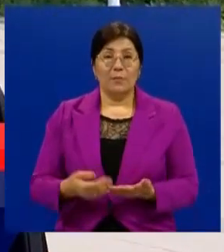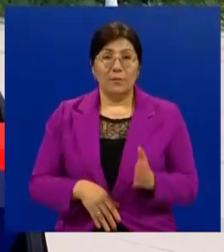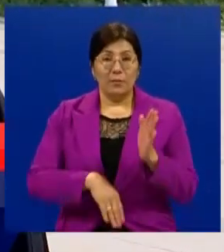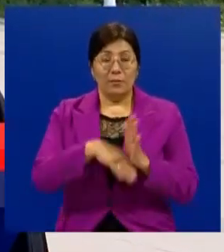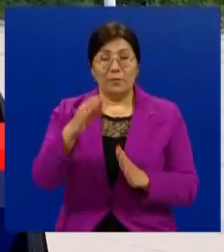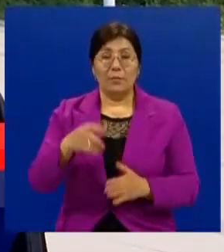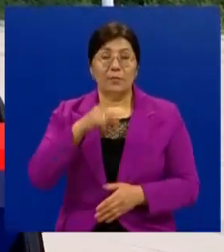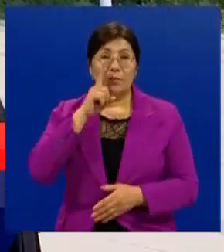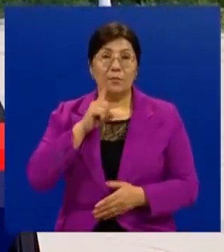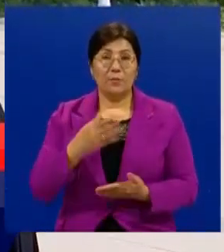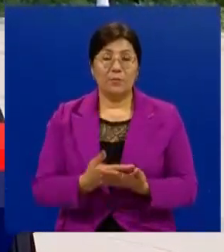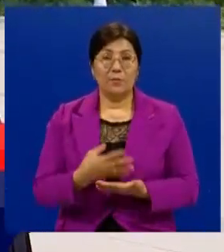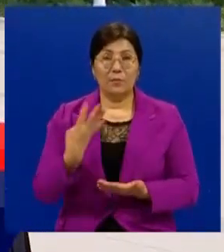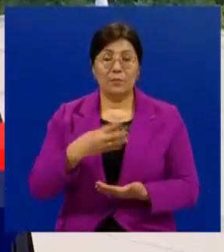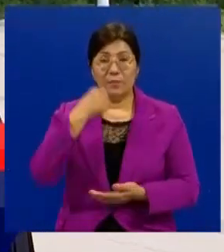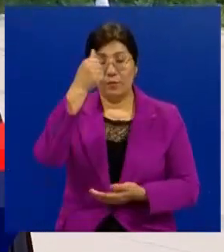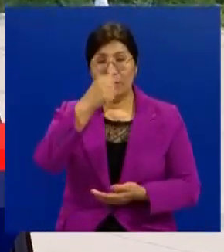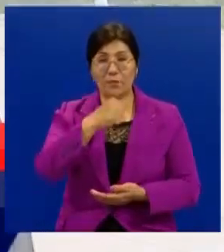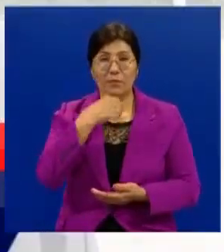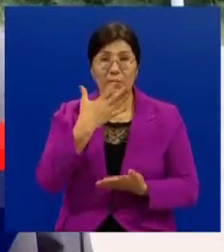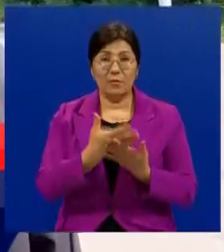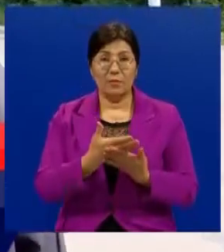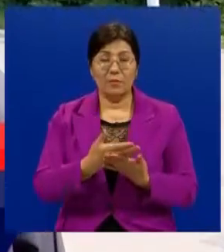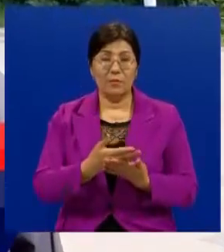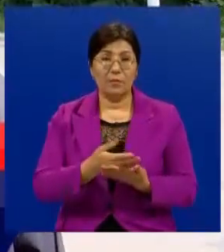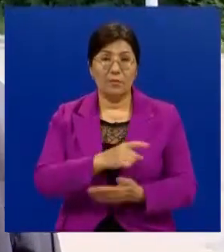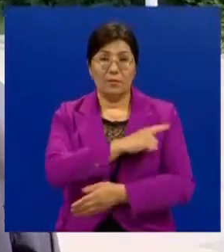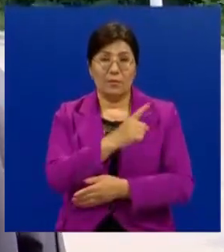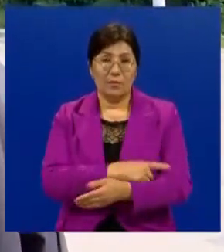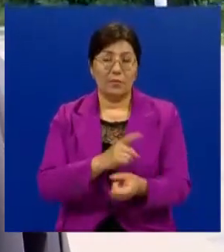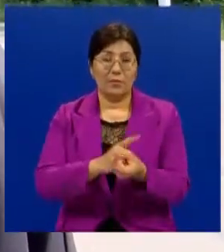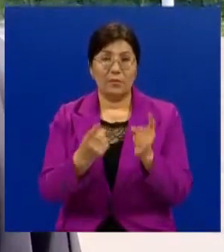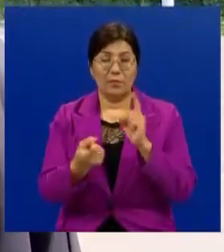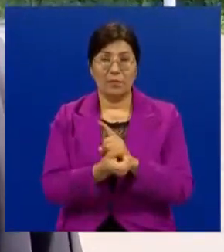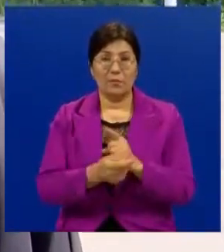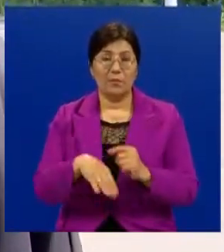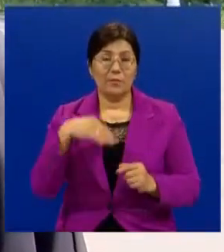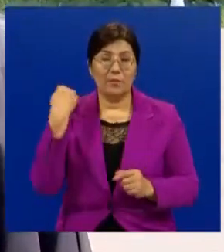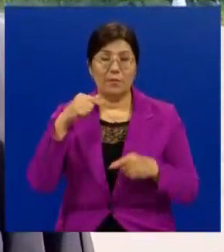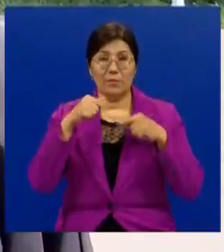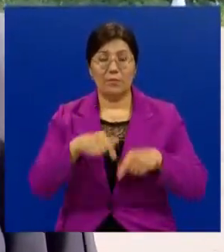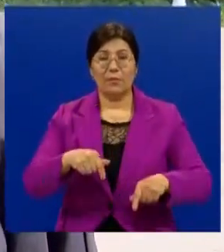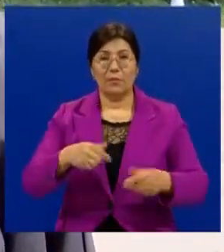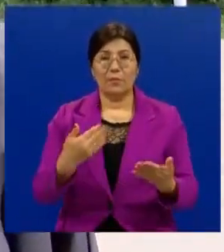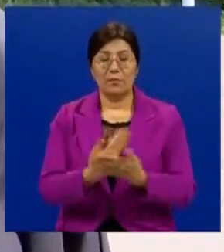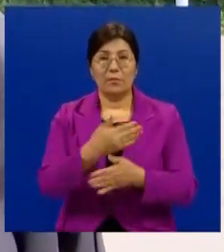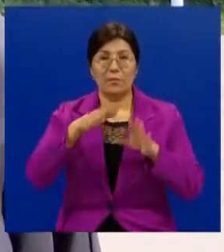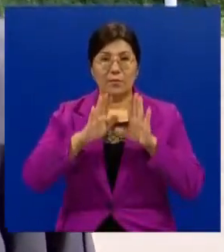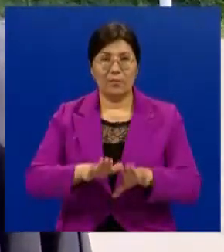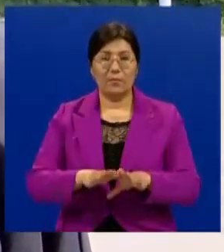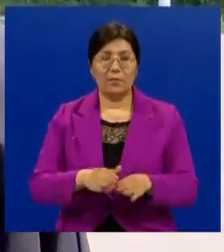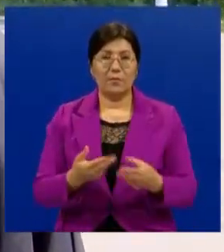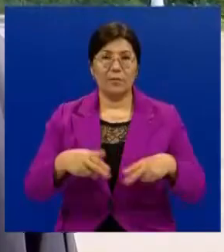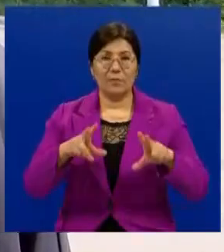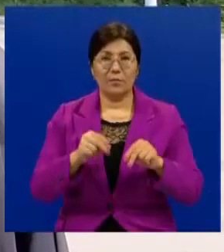сильно перестроился город. Здесь новые места,